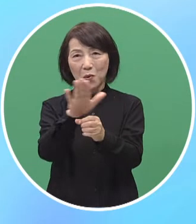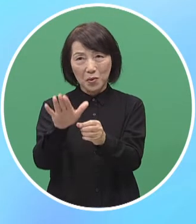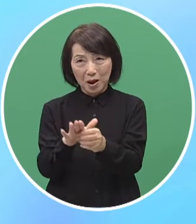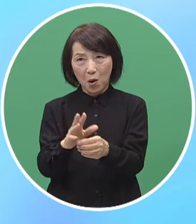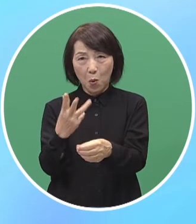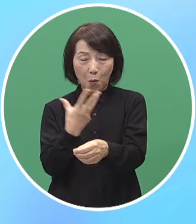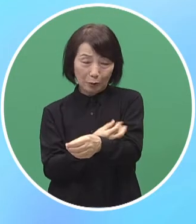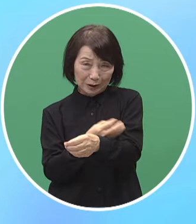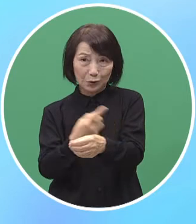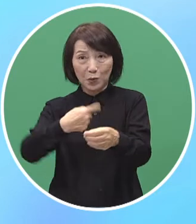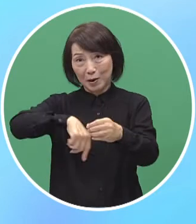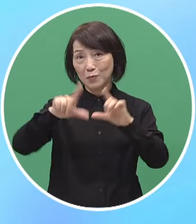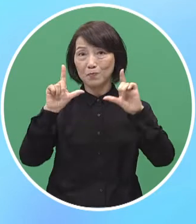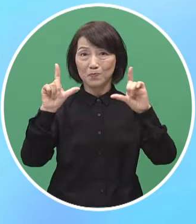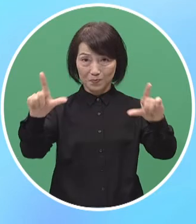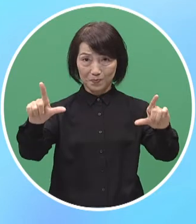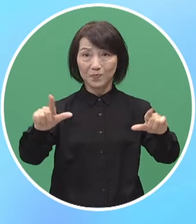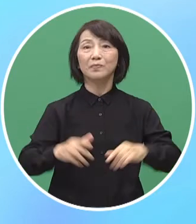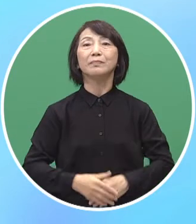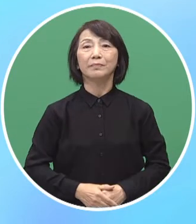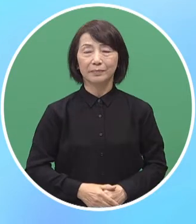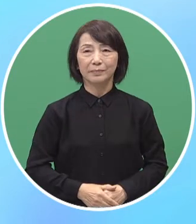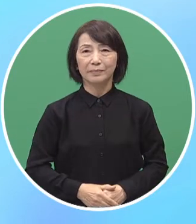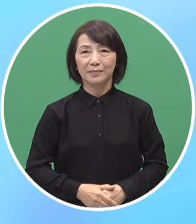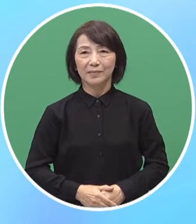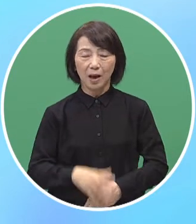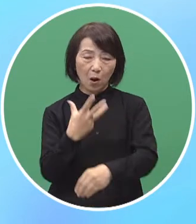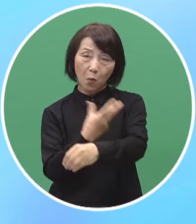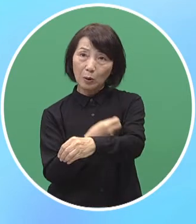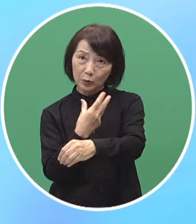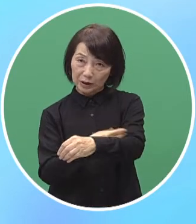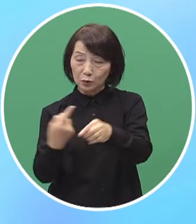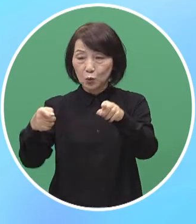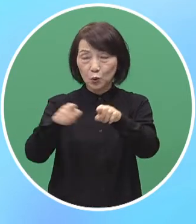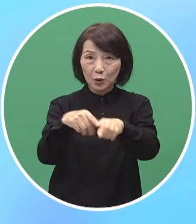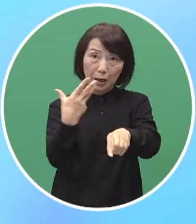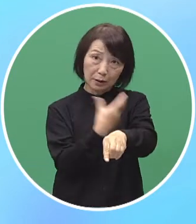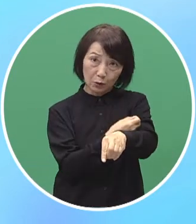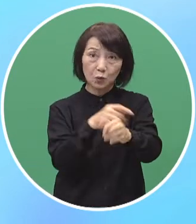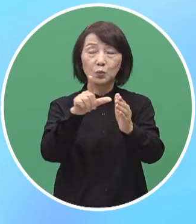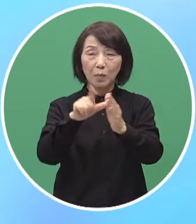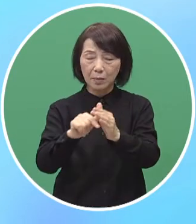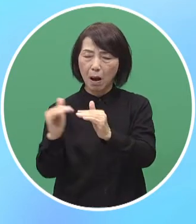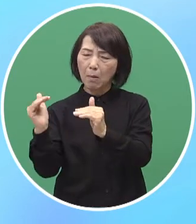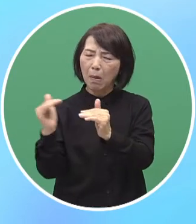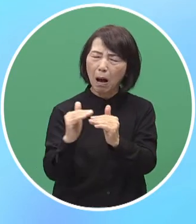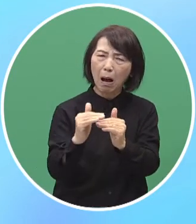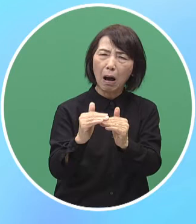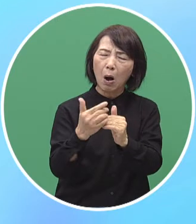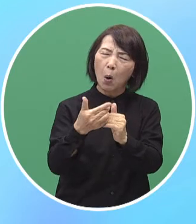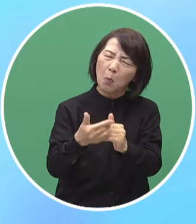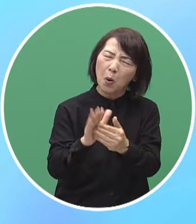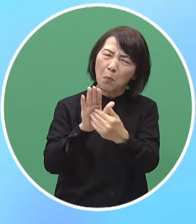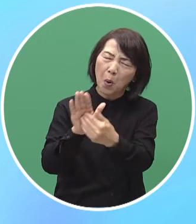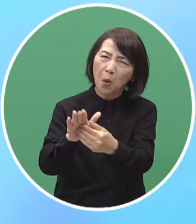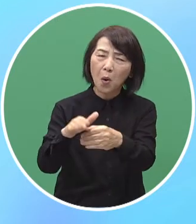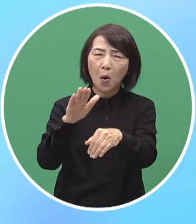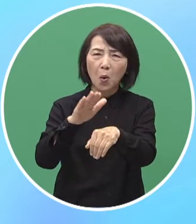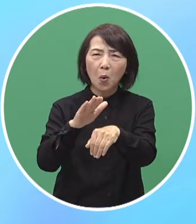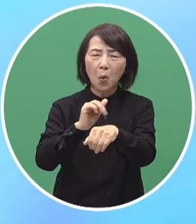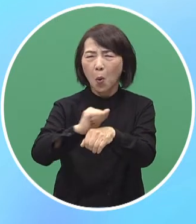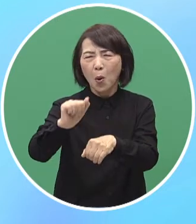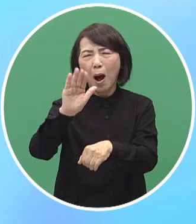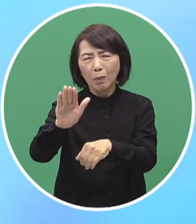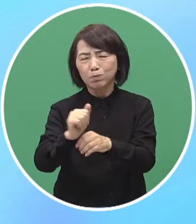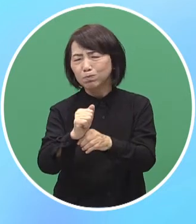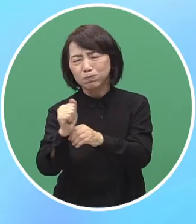新型コロナワクチンについてのお知らせです。ワクチンの追加接種により低下した重症化の予防効